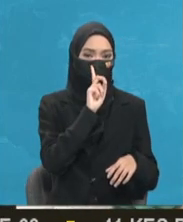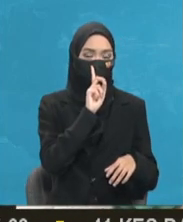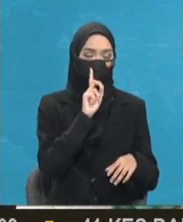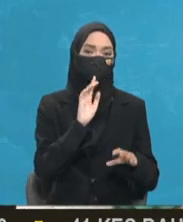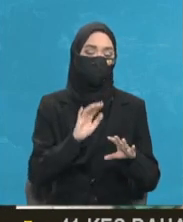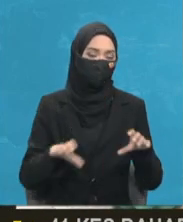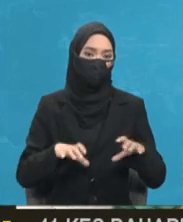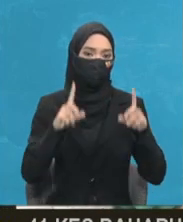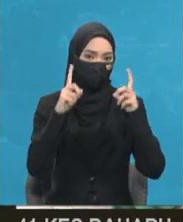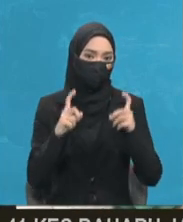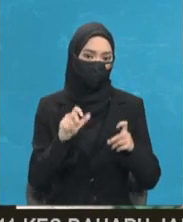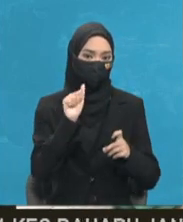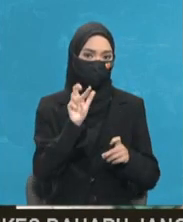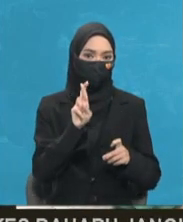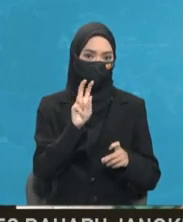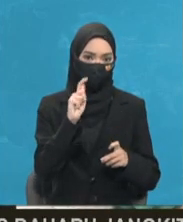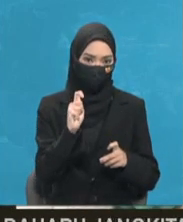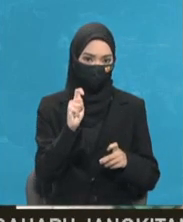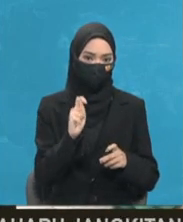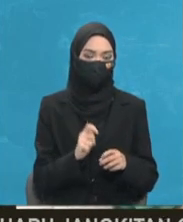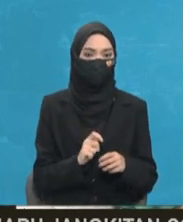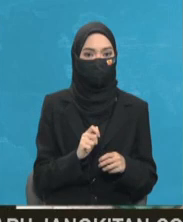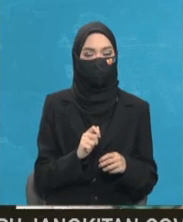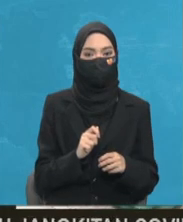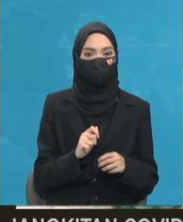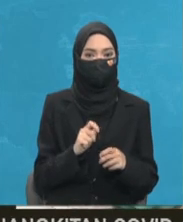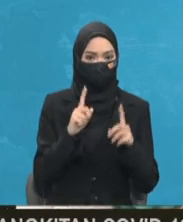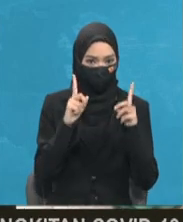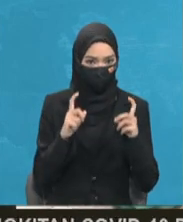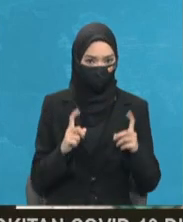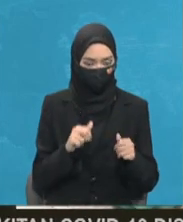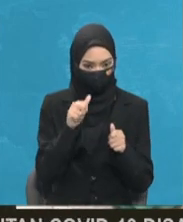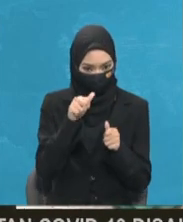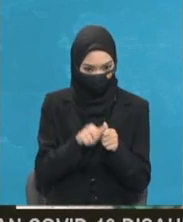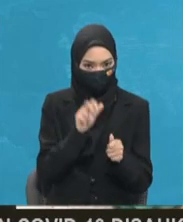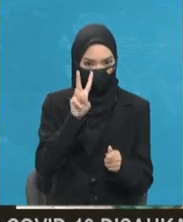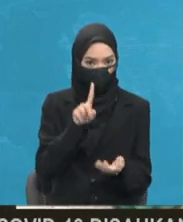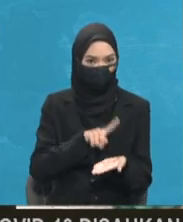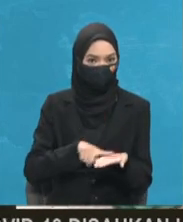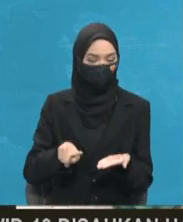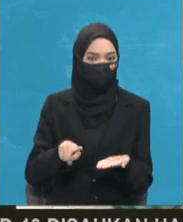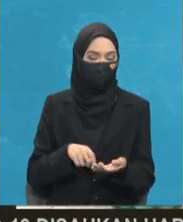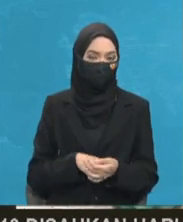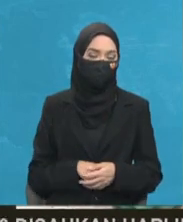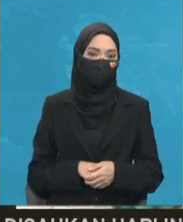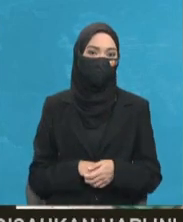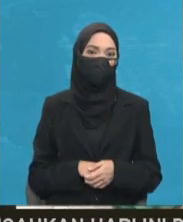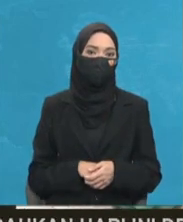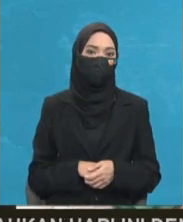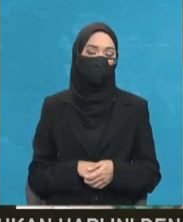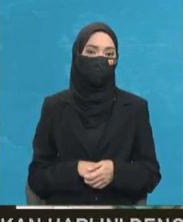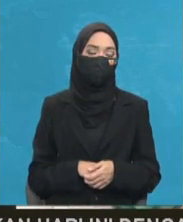earthy secara berkala setiap 2minggu pembukaan masjid